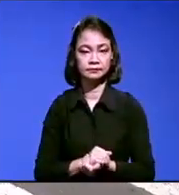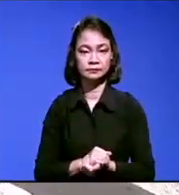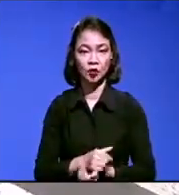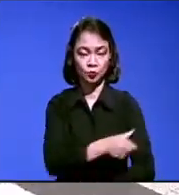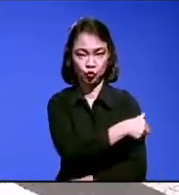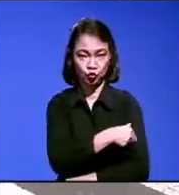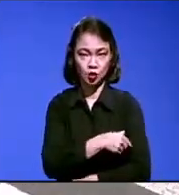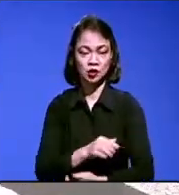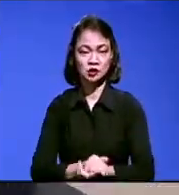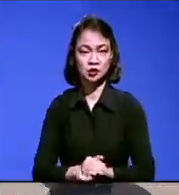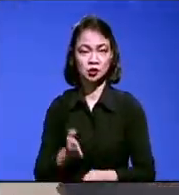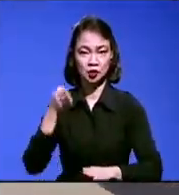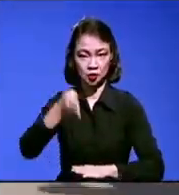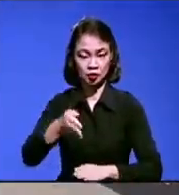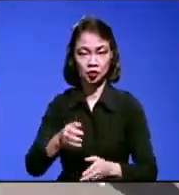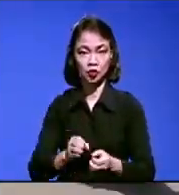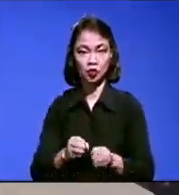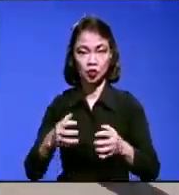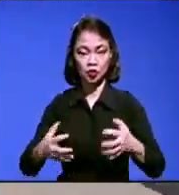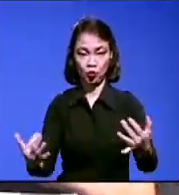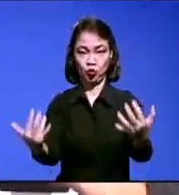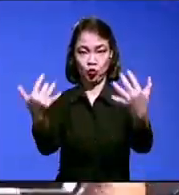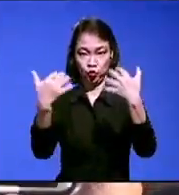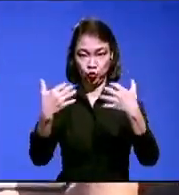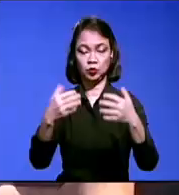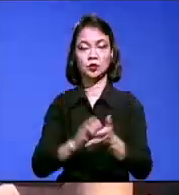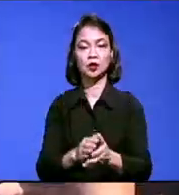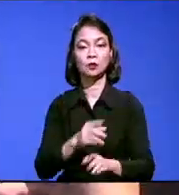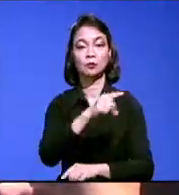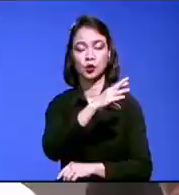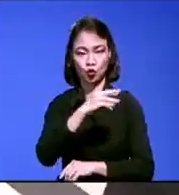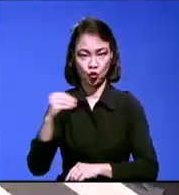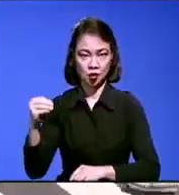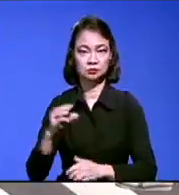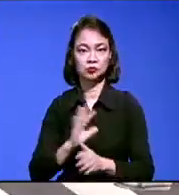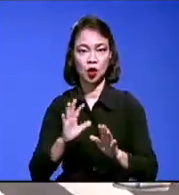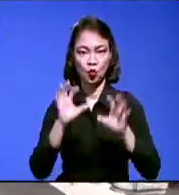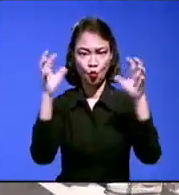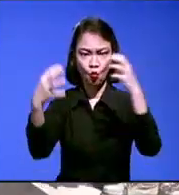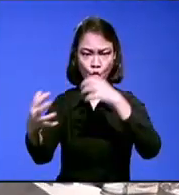Petugas kini memilih turun ke jalan agar kerumunan warga di tempat publik bisa berkurang. Beni Akbar, Bogor, Jawa Barat.